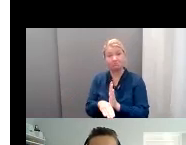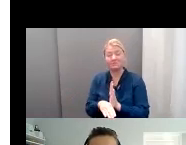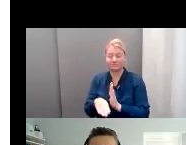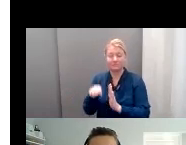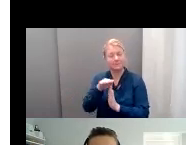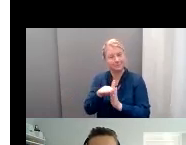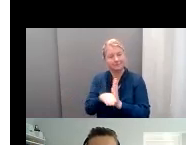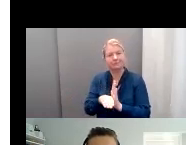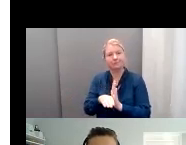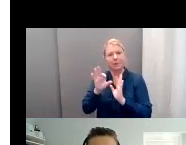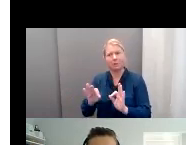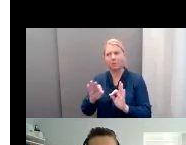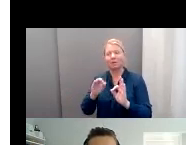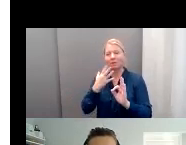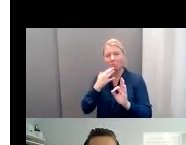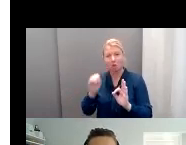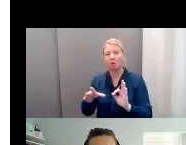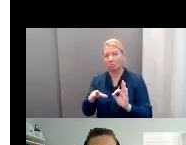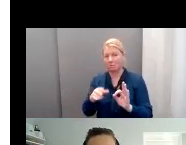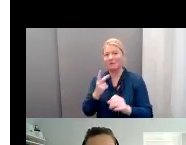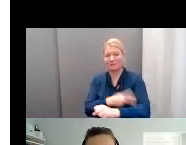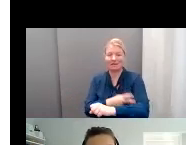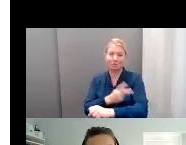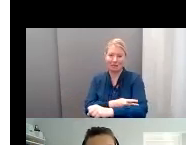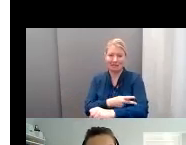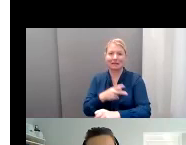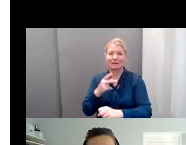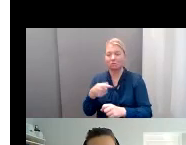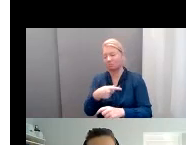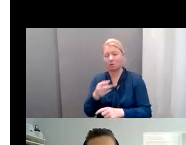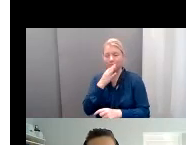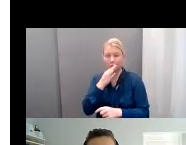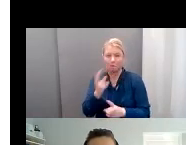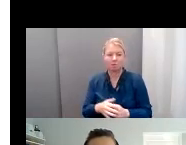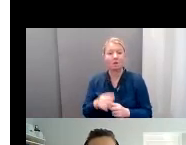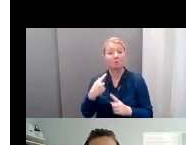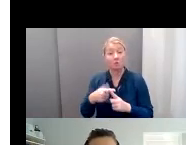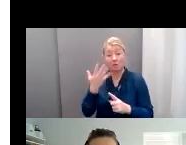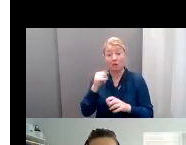också mer information som man kan ge till de som behöver det.